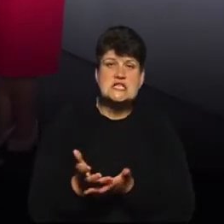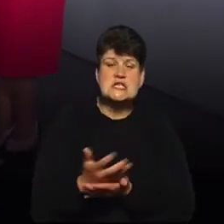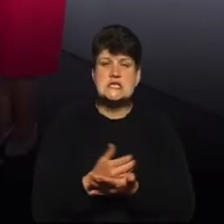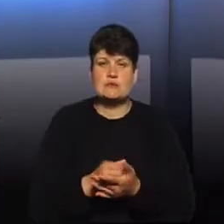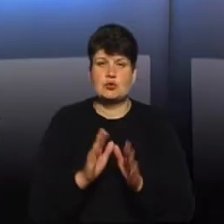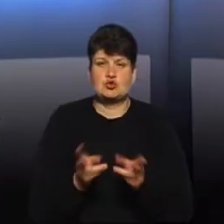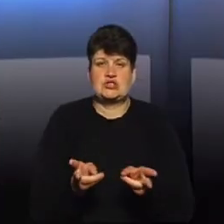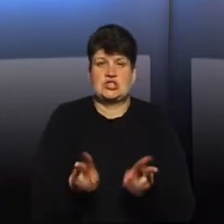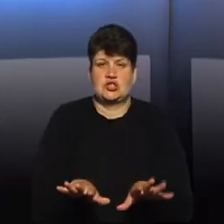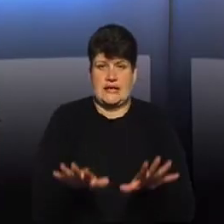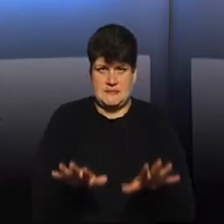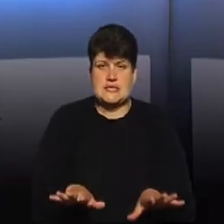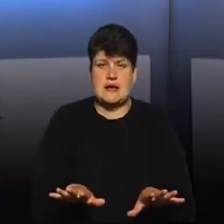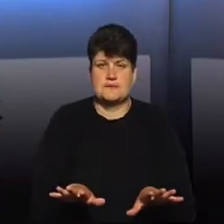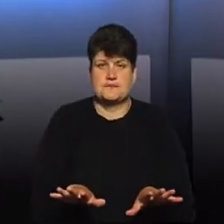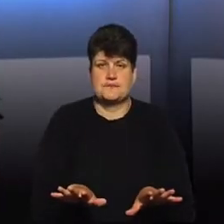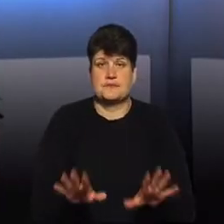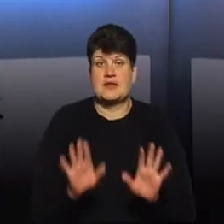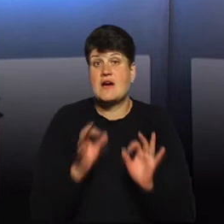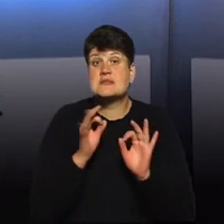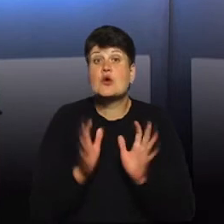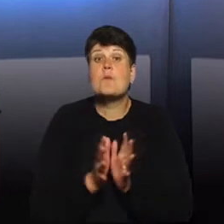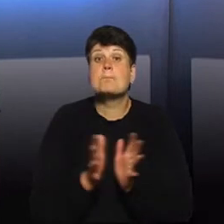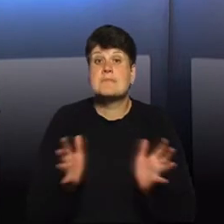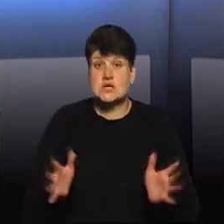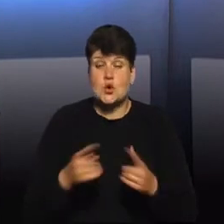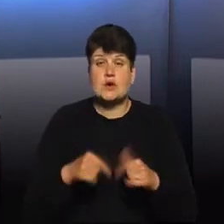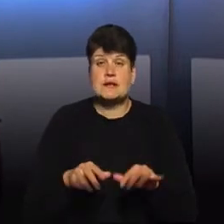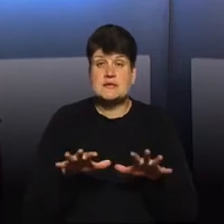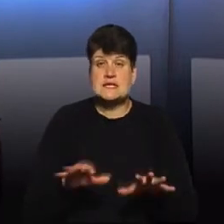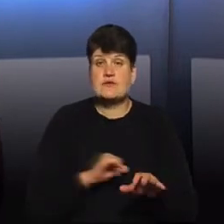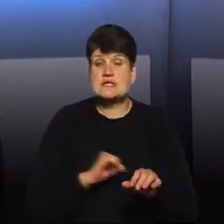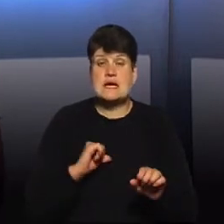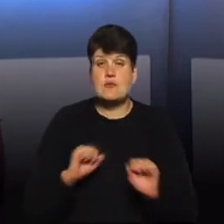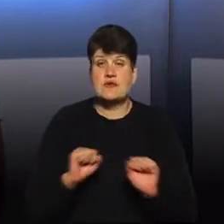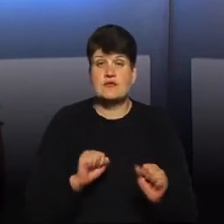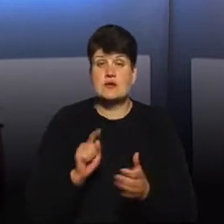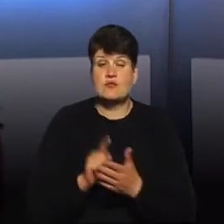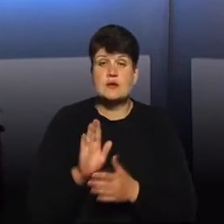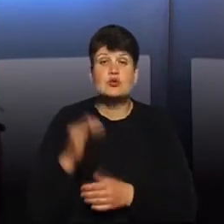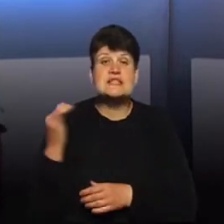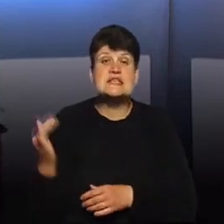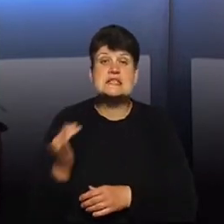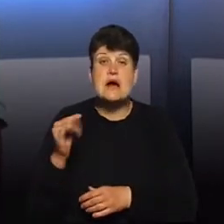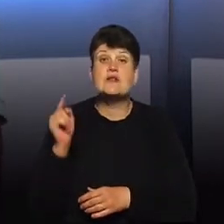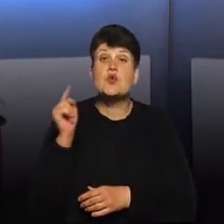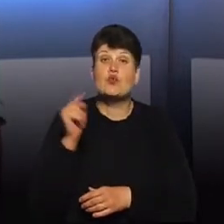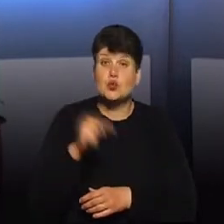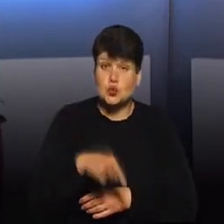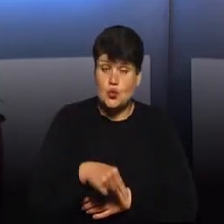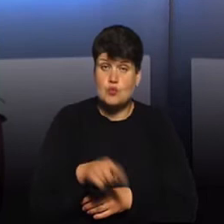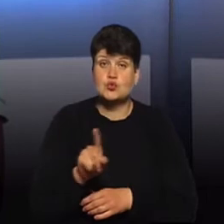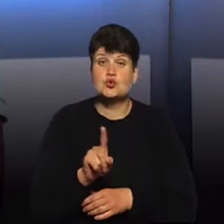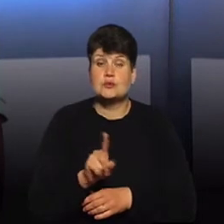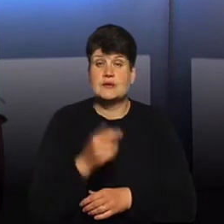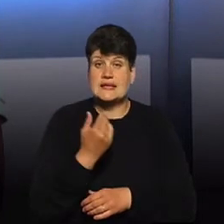місцях. Я скажу вам більше. Органи місцевого самоврядування повинні бути зацікавлені в тому, щоб їх кошти, а